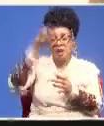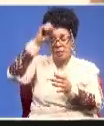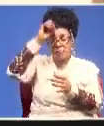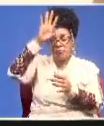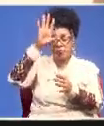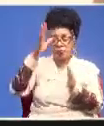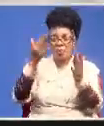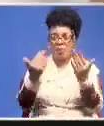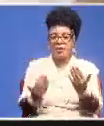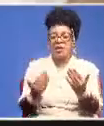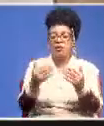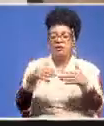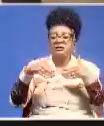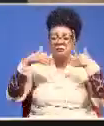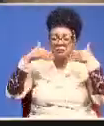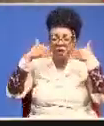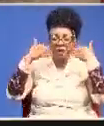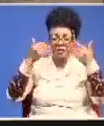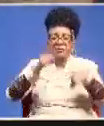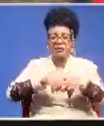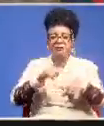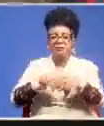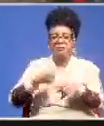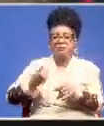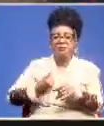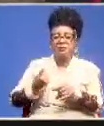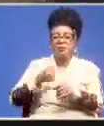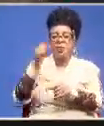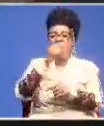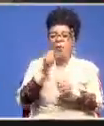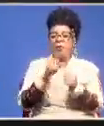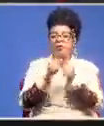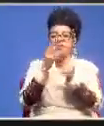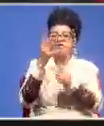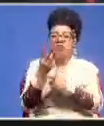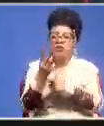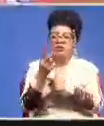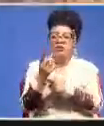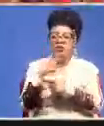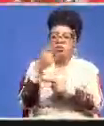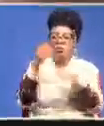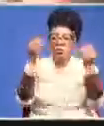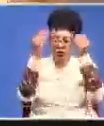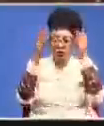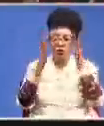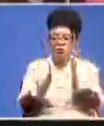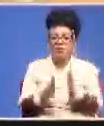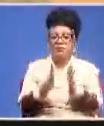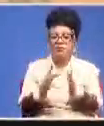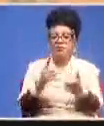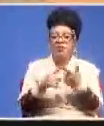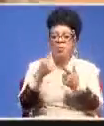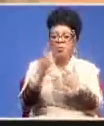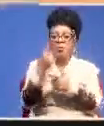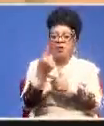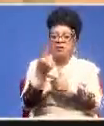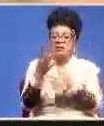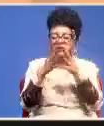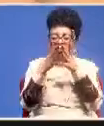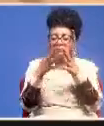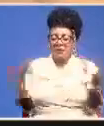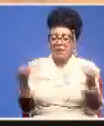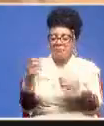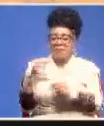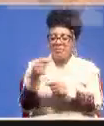sasa imeambulia tabasamu baada ya msichana umri wa miaka 14 ambaye ni mwanafunzi wa kidato cha kwanza kuripotiwa kutoweka